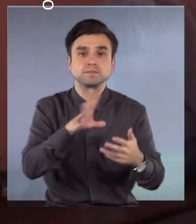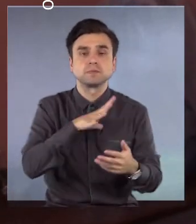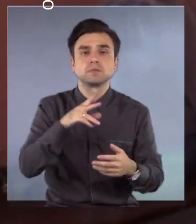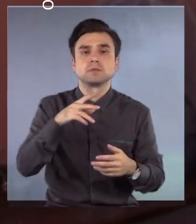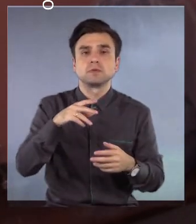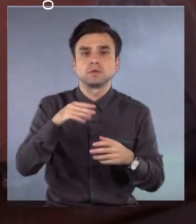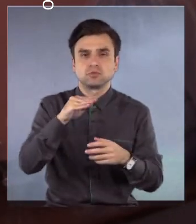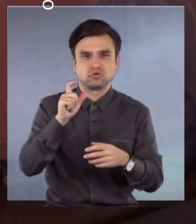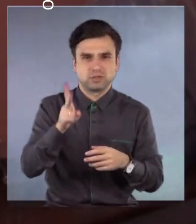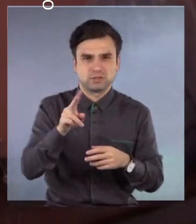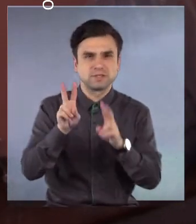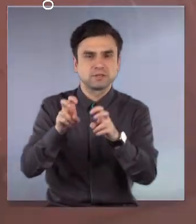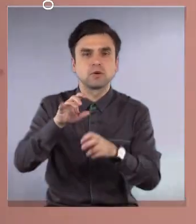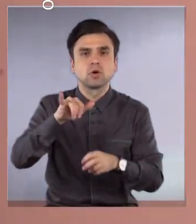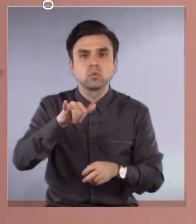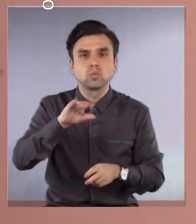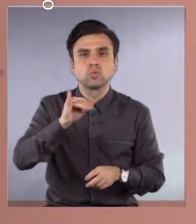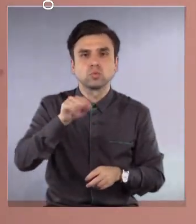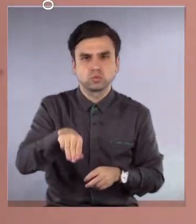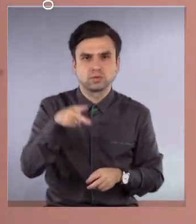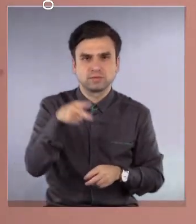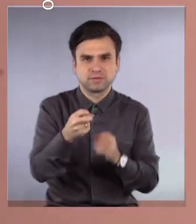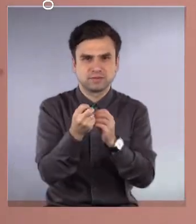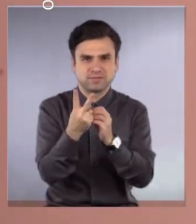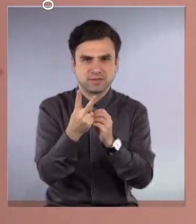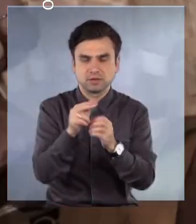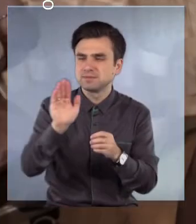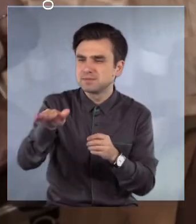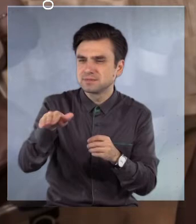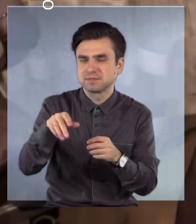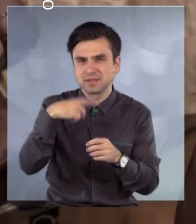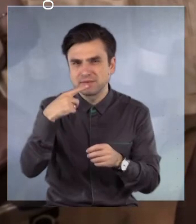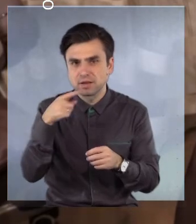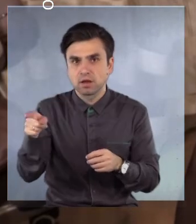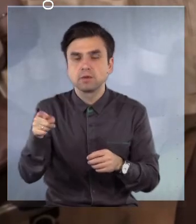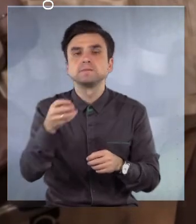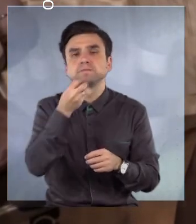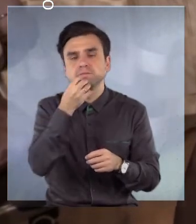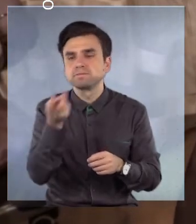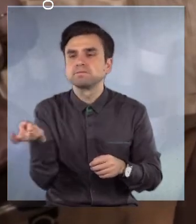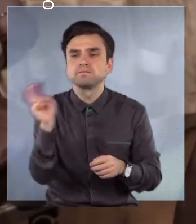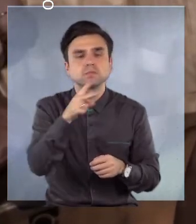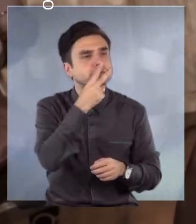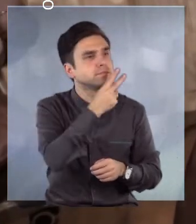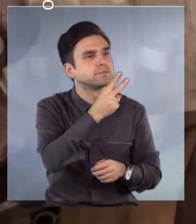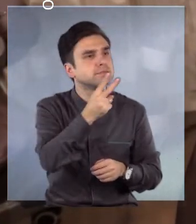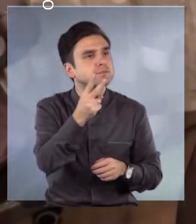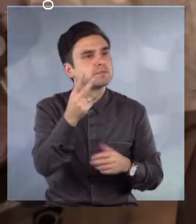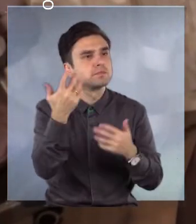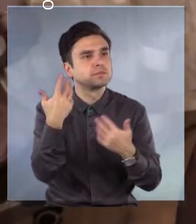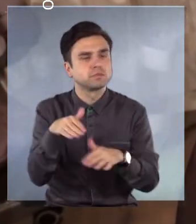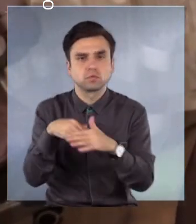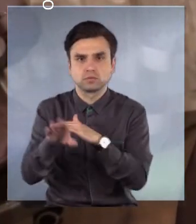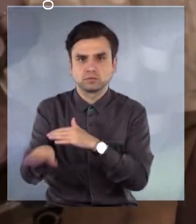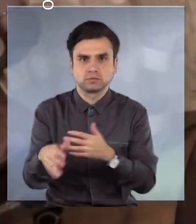«Уют-2011». Тільки ті так нічого й не зробили. Прийшли, подивились і крапка. Щоб вони хоча б прийшли і зробили те, що обіцяли, поставили